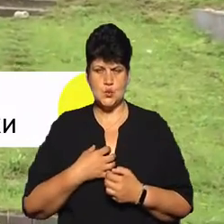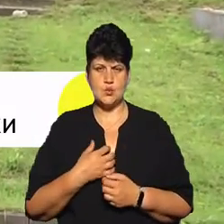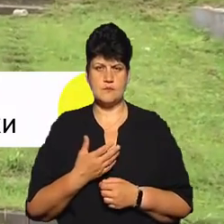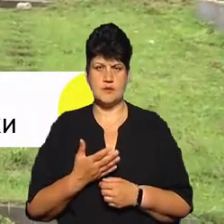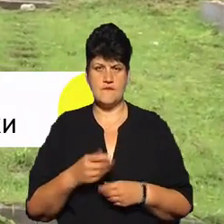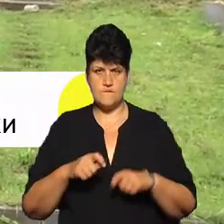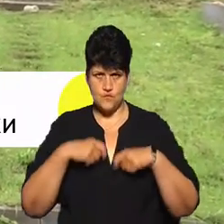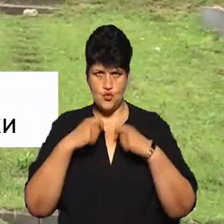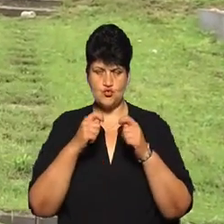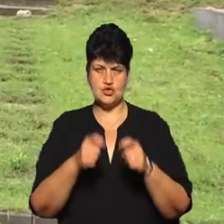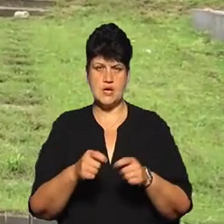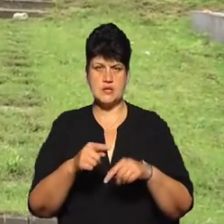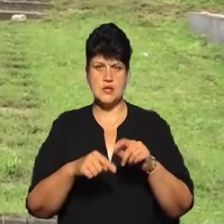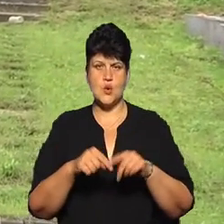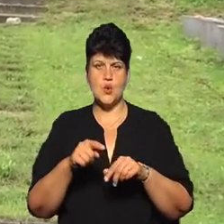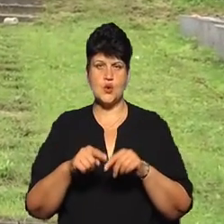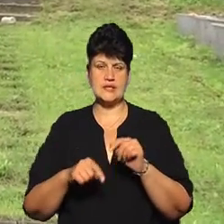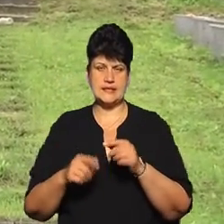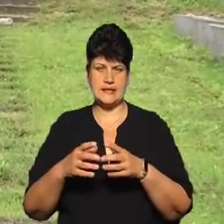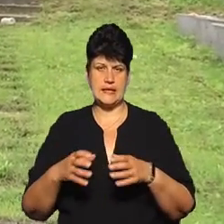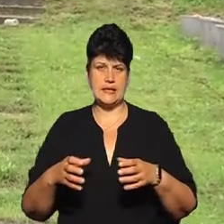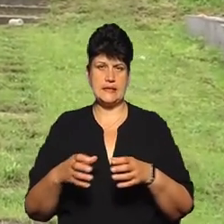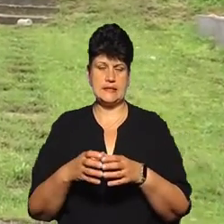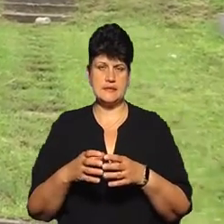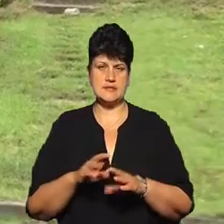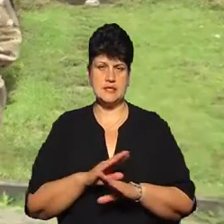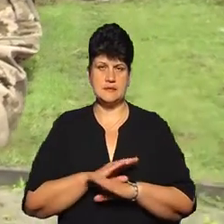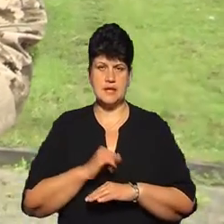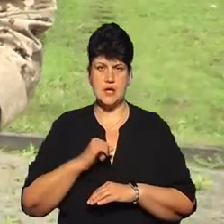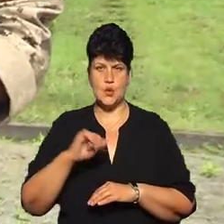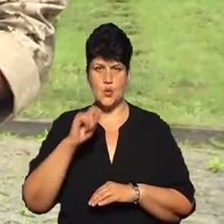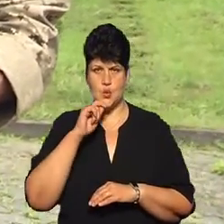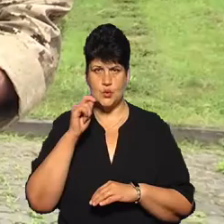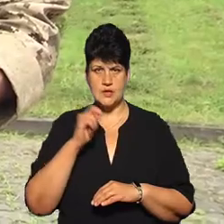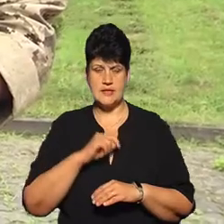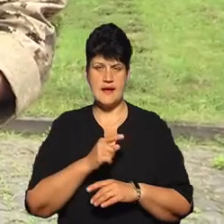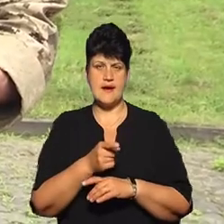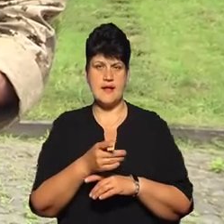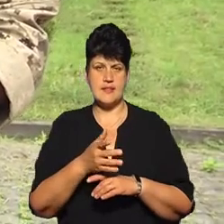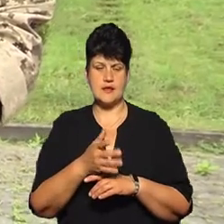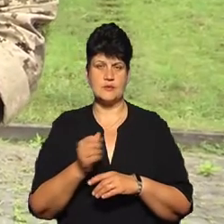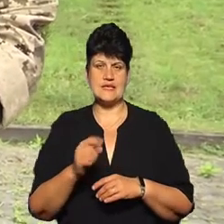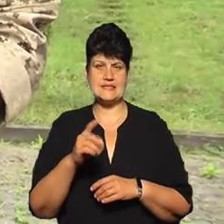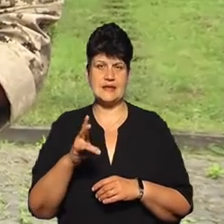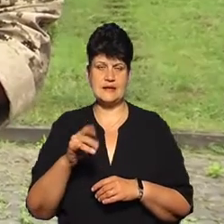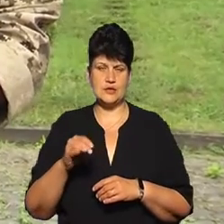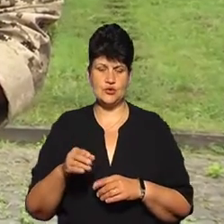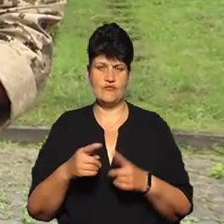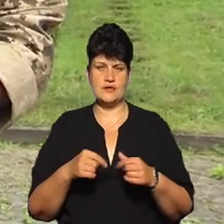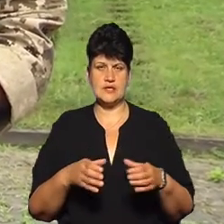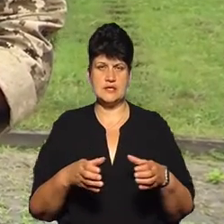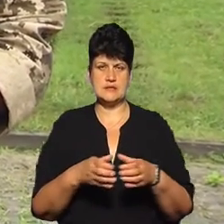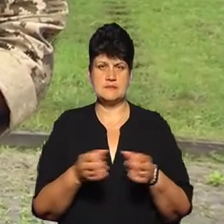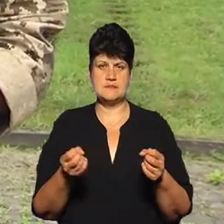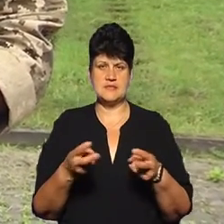вручаються родинам загиблих героїв України, гранатометника зенітного відділення загону спеціального